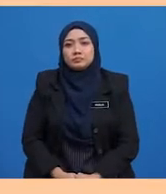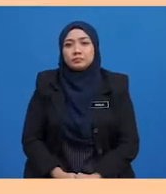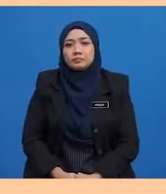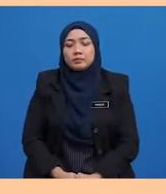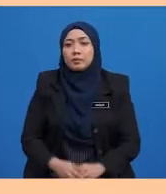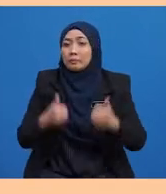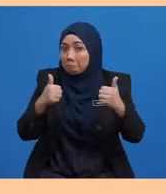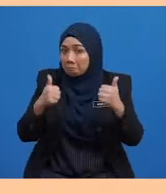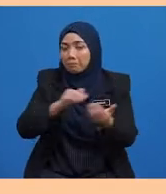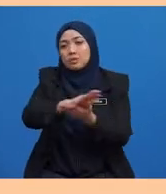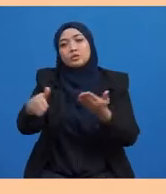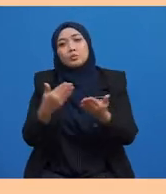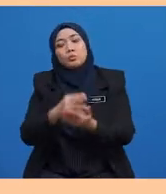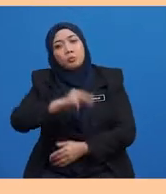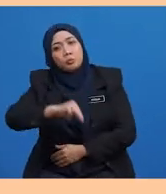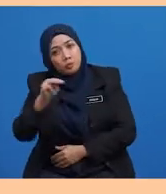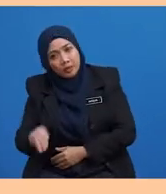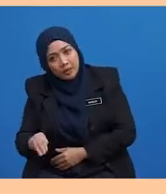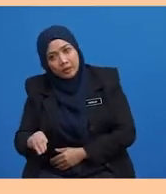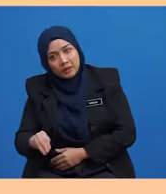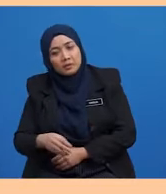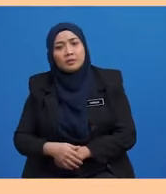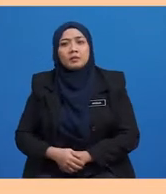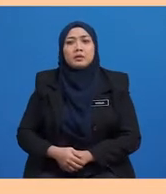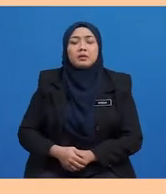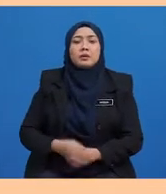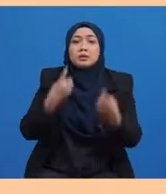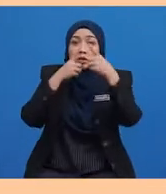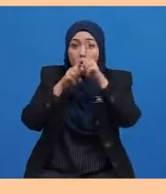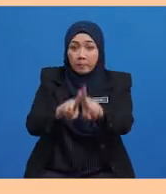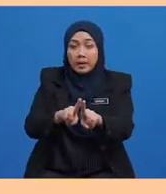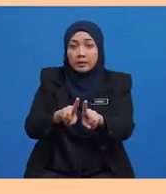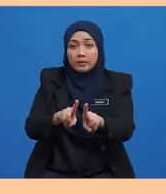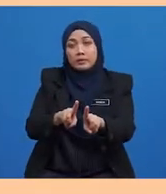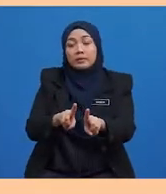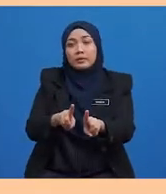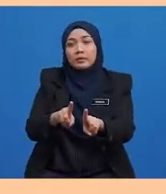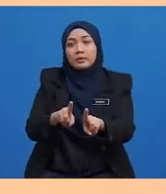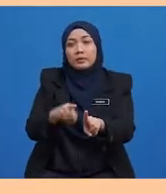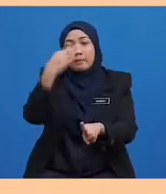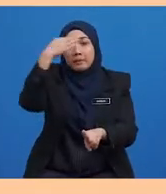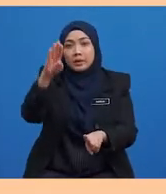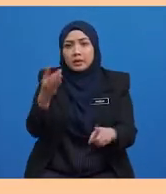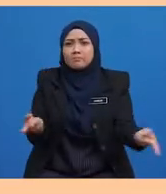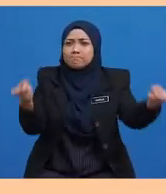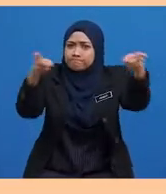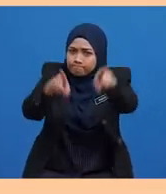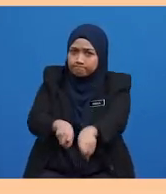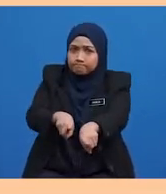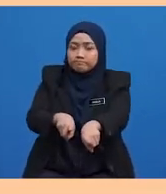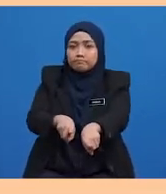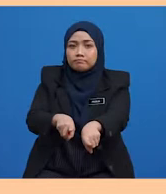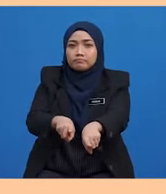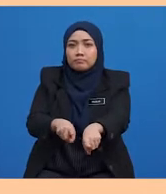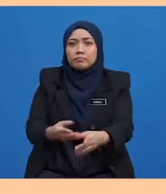Hebatnya semua, jawapan bagi peristiwa tersebut adalah